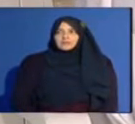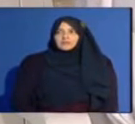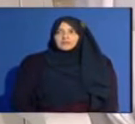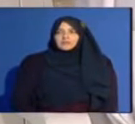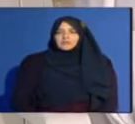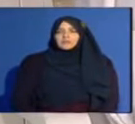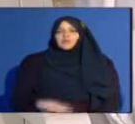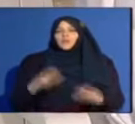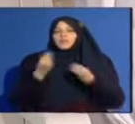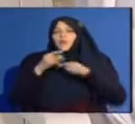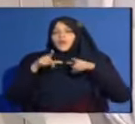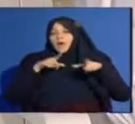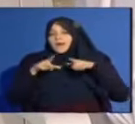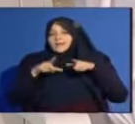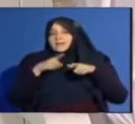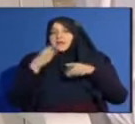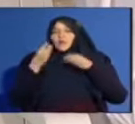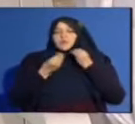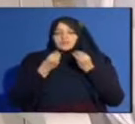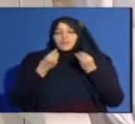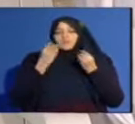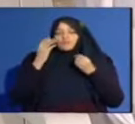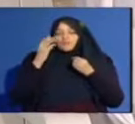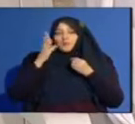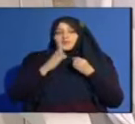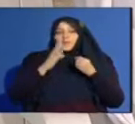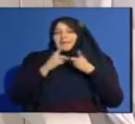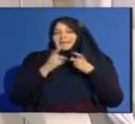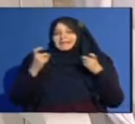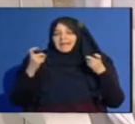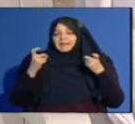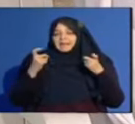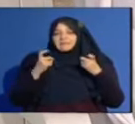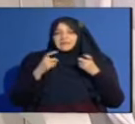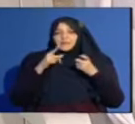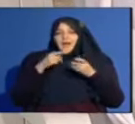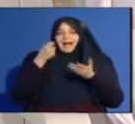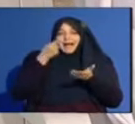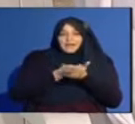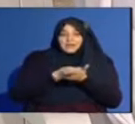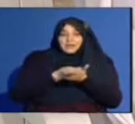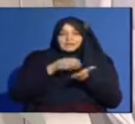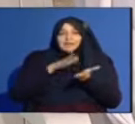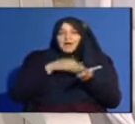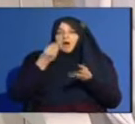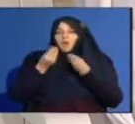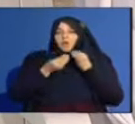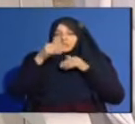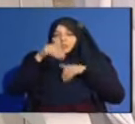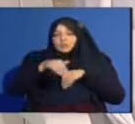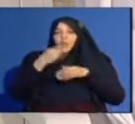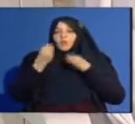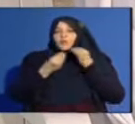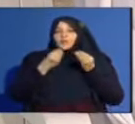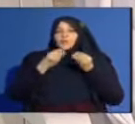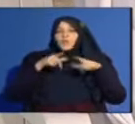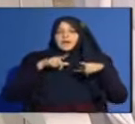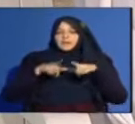المقبرة ولا كريتوها؟ لأنه نعرفوا هذا موجود في بلاد الغربة.